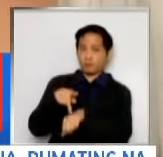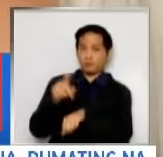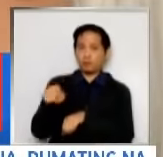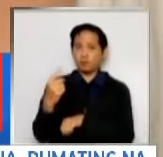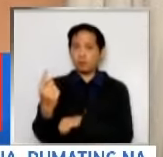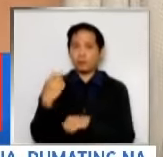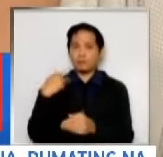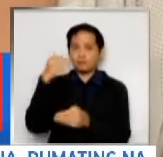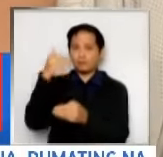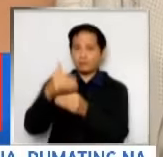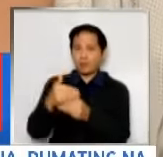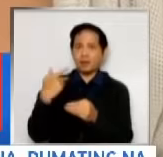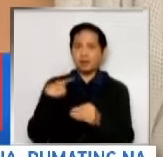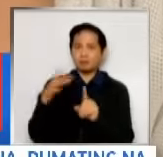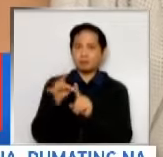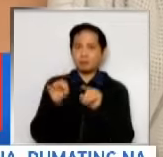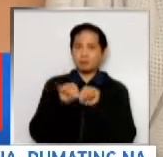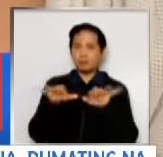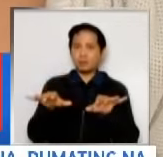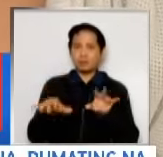reinfection.